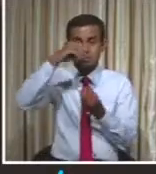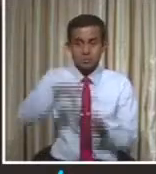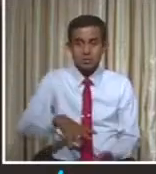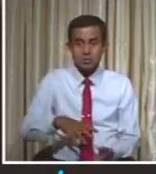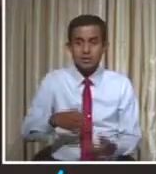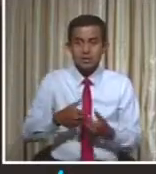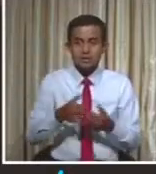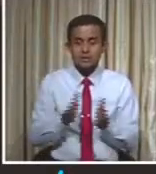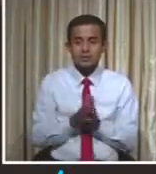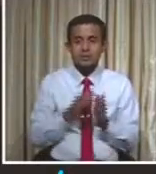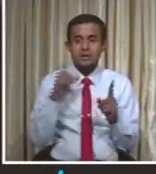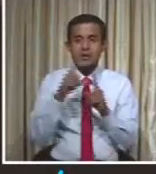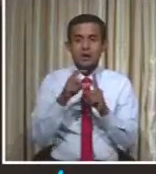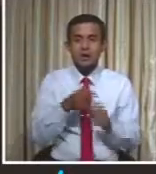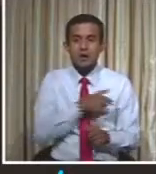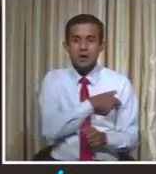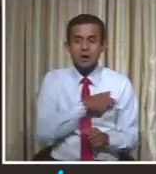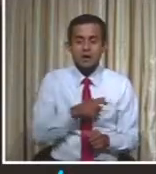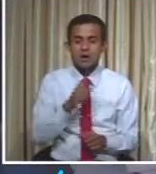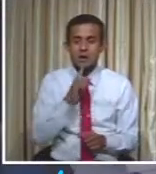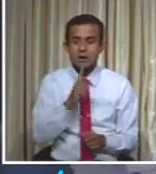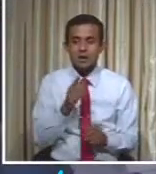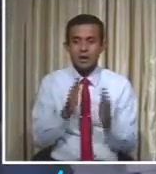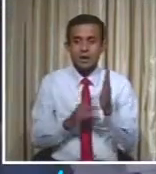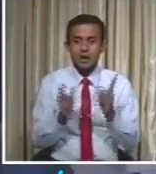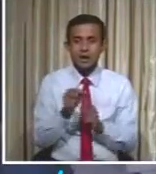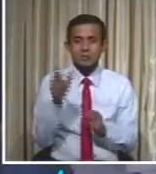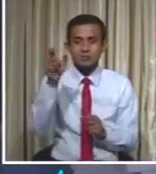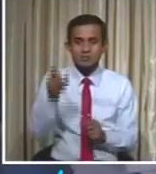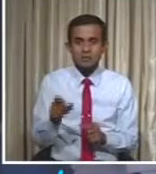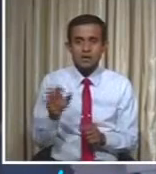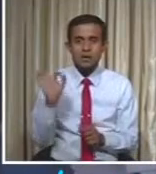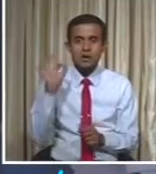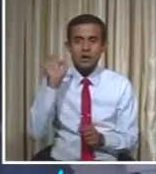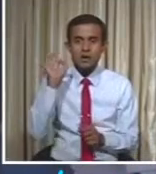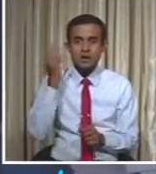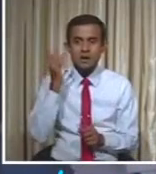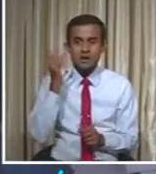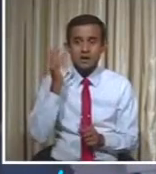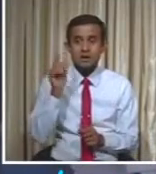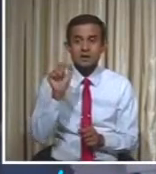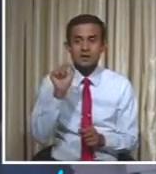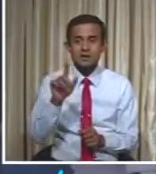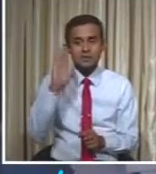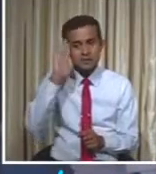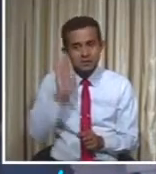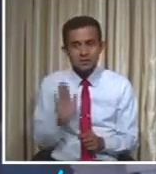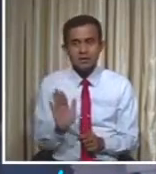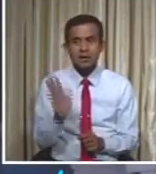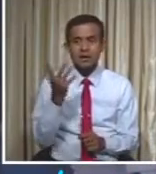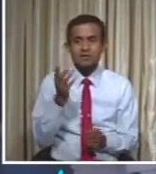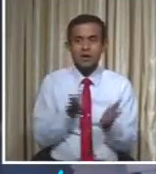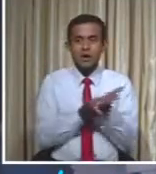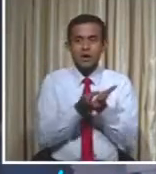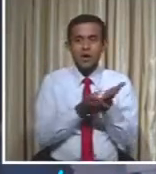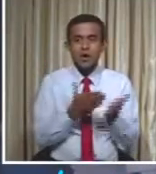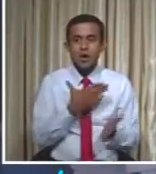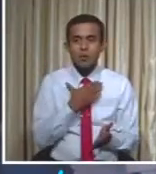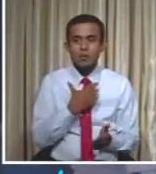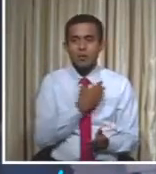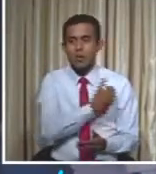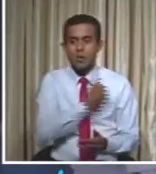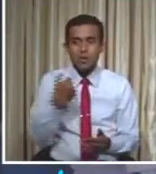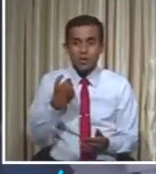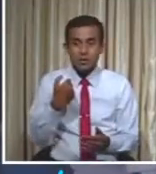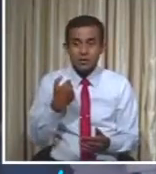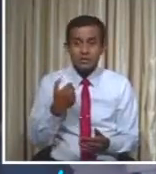තමන්ගේම දිශික්කේ නායකයා කියන ඇමතිවරයාට රත්තරන් කියන නම නිකම්ම හැදුනේ නැහැ. කෝච්චියේ මාළ කඩලා රත්තරන්